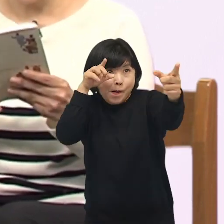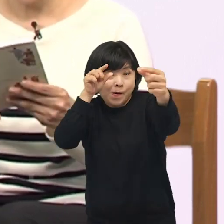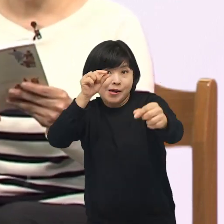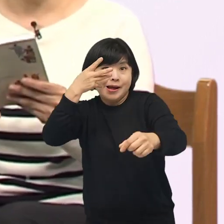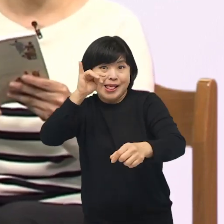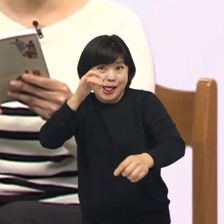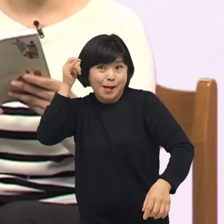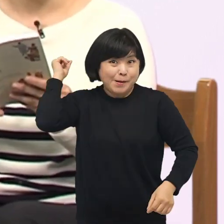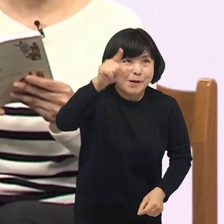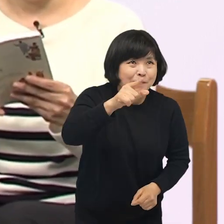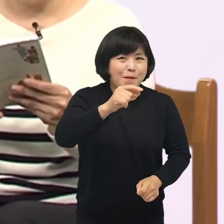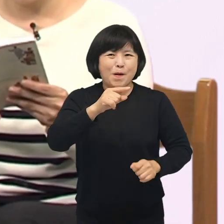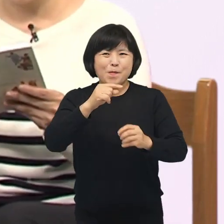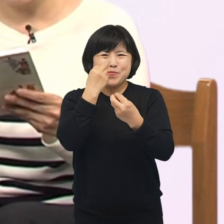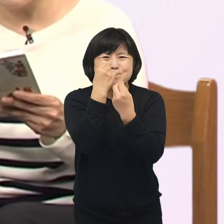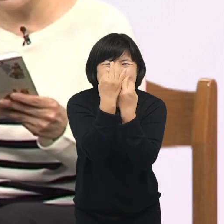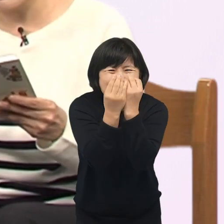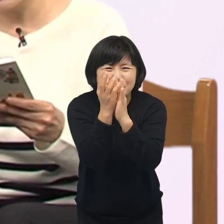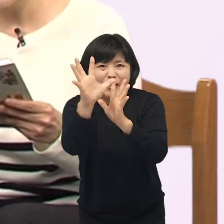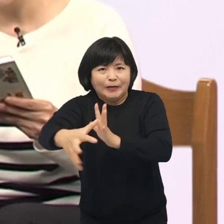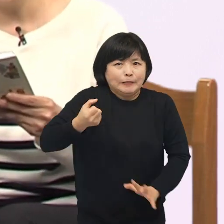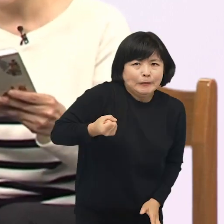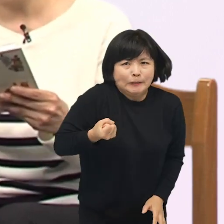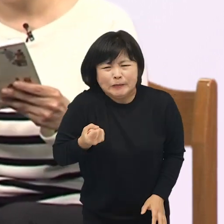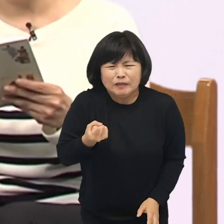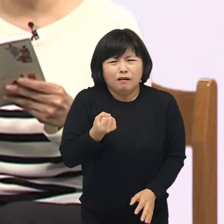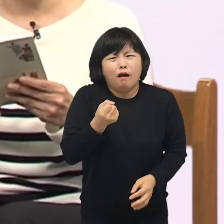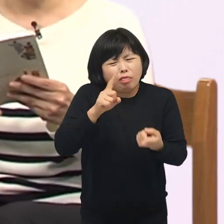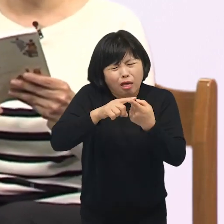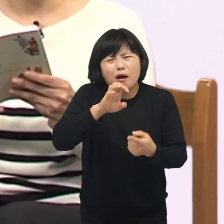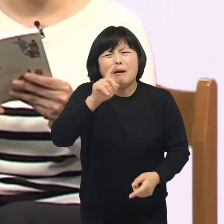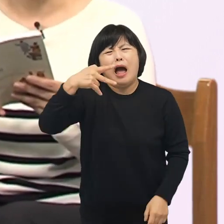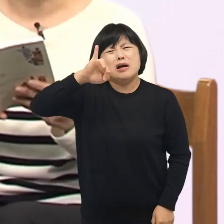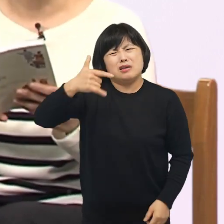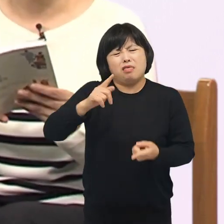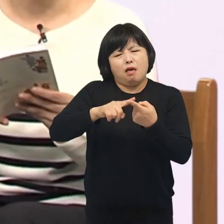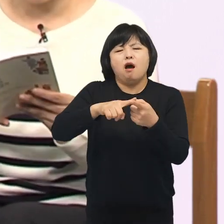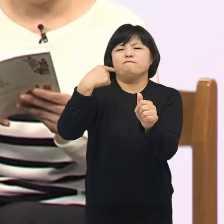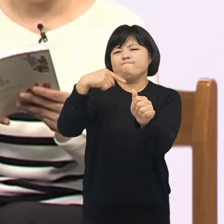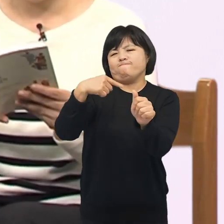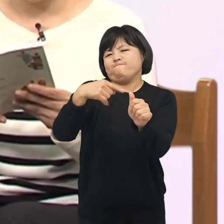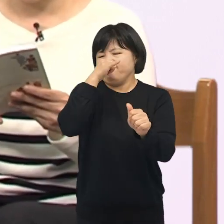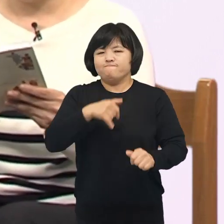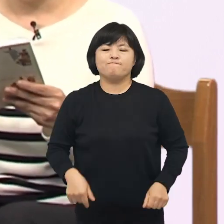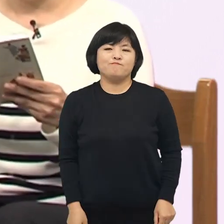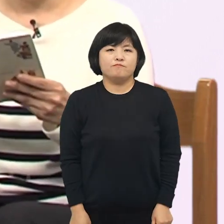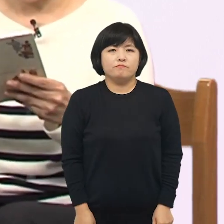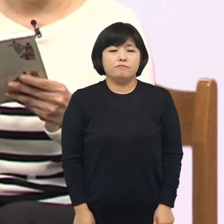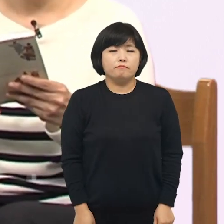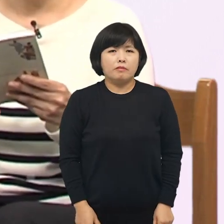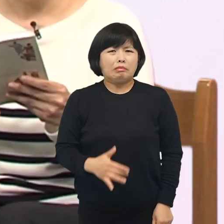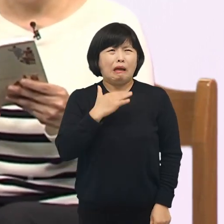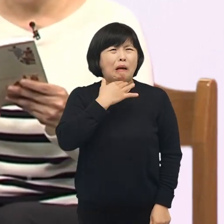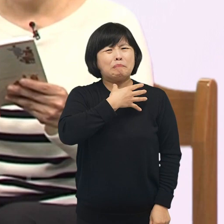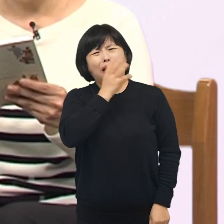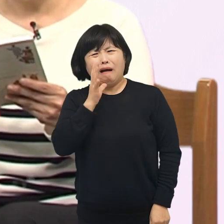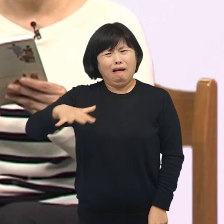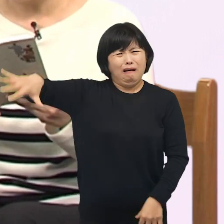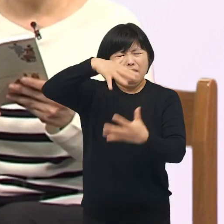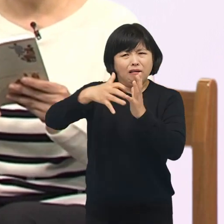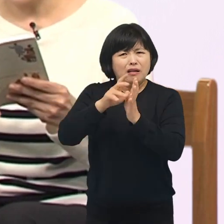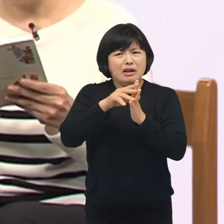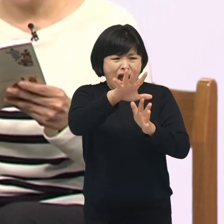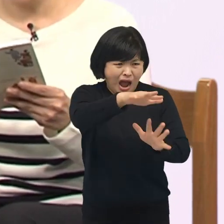등을 링게로 때리거나 벌건 숯불을 손으로 움켜쥐게 하면서 파신을 가르쳤어. 나이 많은